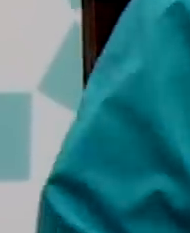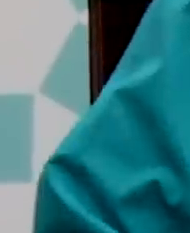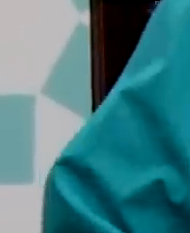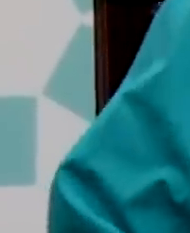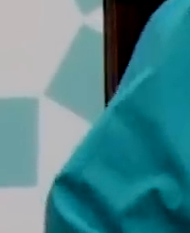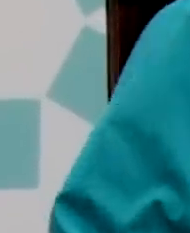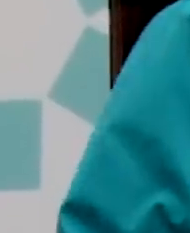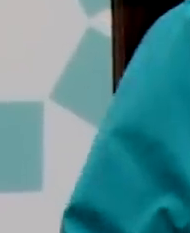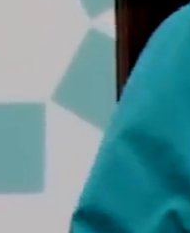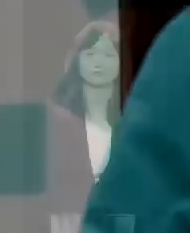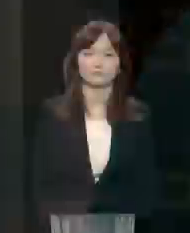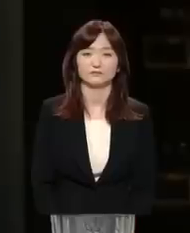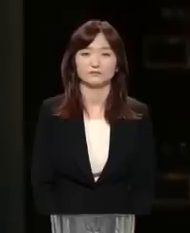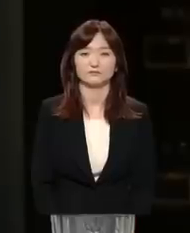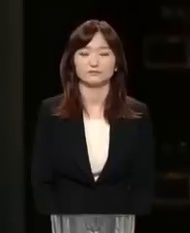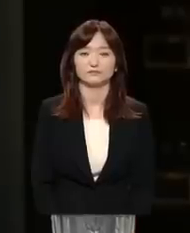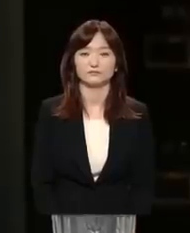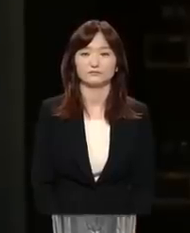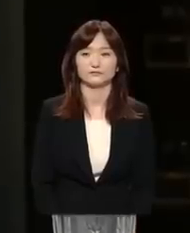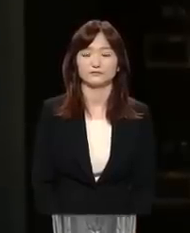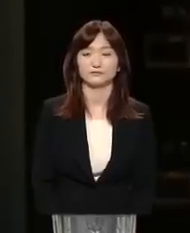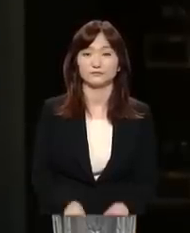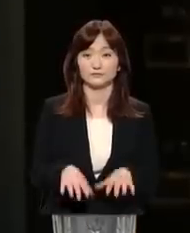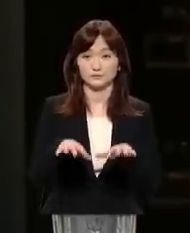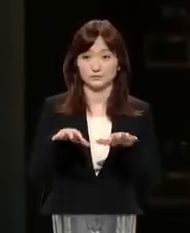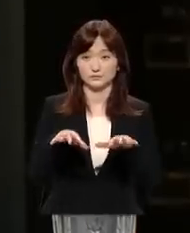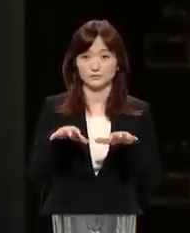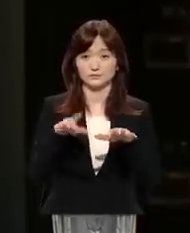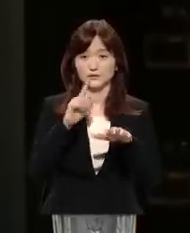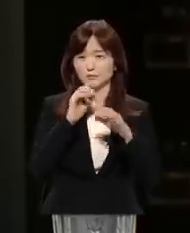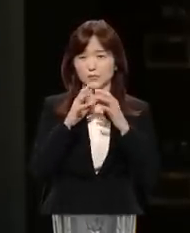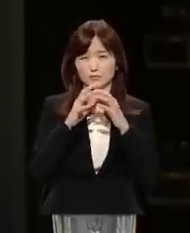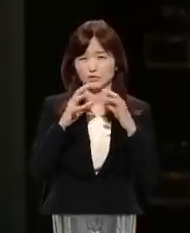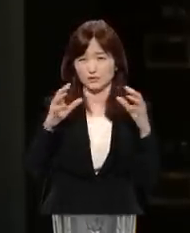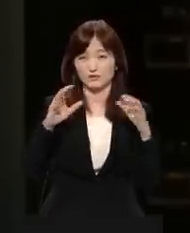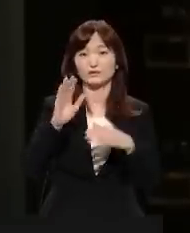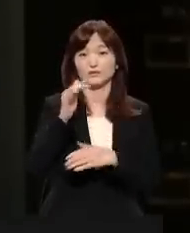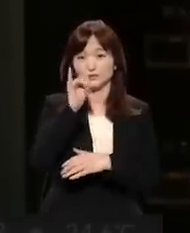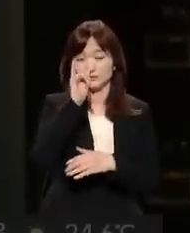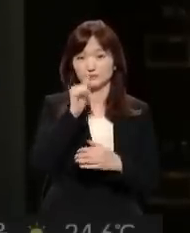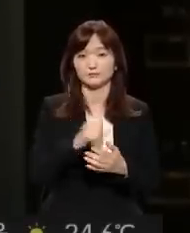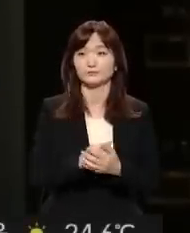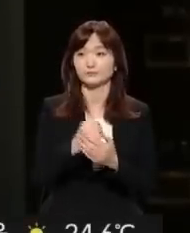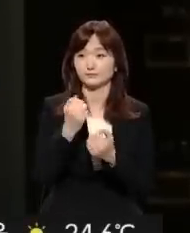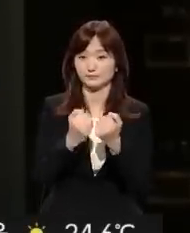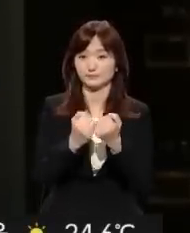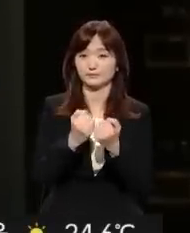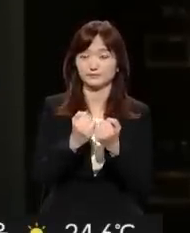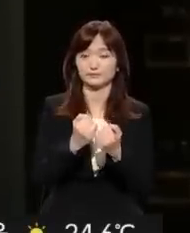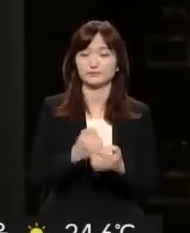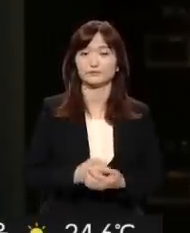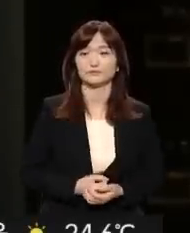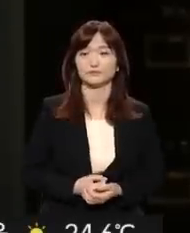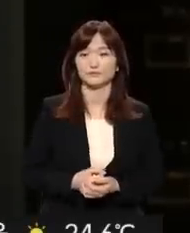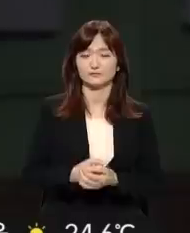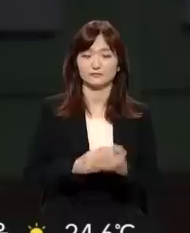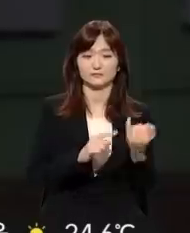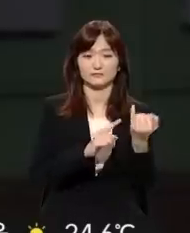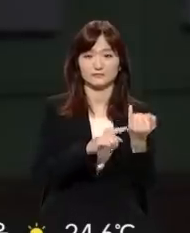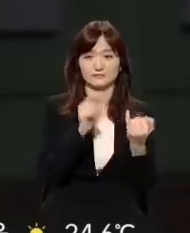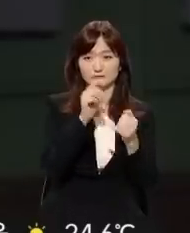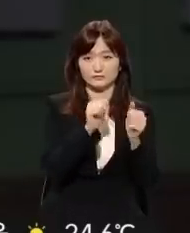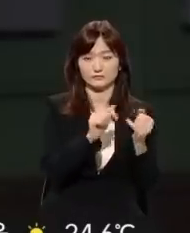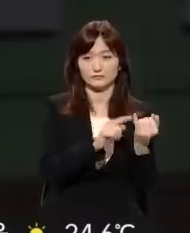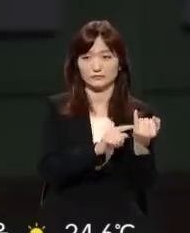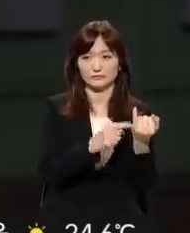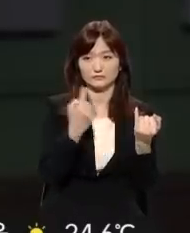알아봅니다. 자, 오늘 뭐 상당히 논란이 되고 있더라고요. 일단 설명 좀 해주죠. 네, 한 여성 변호사가요. 어제